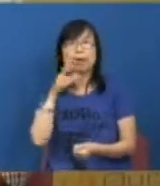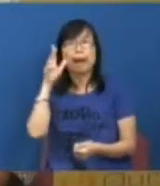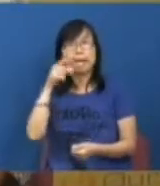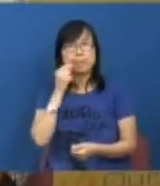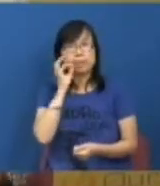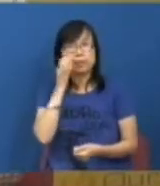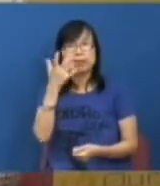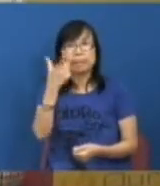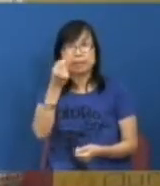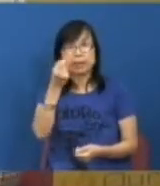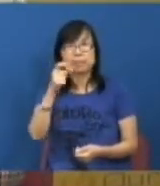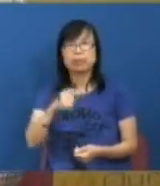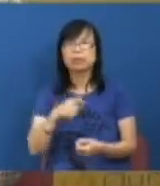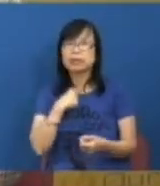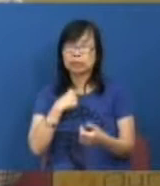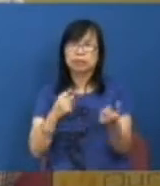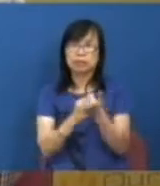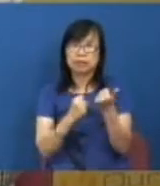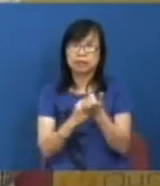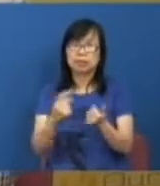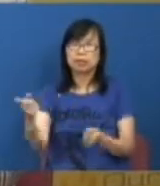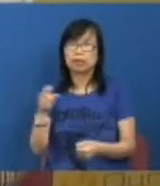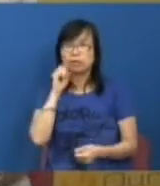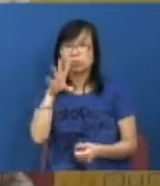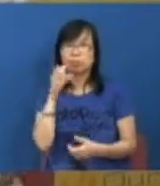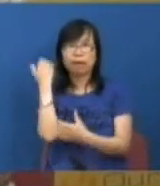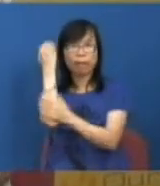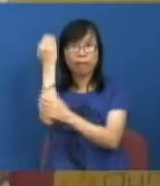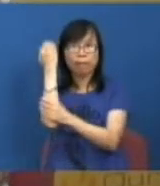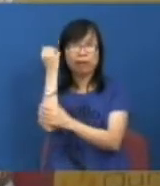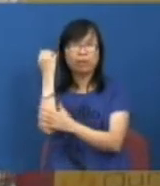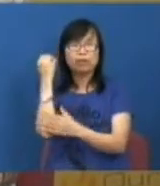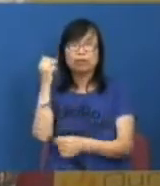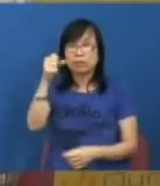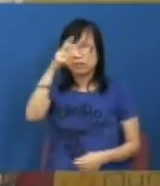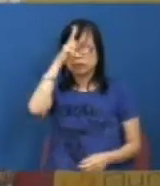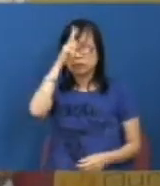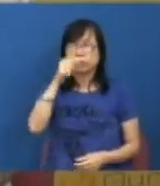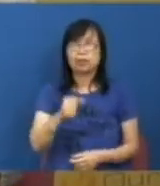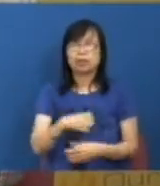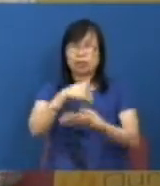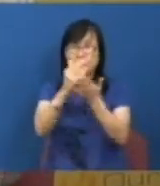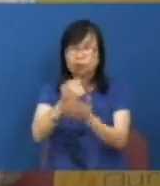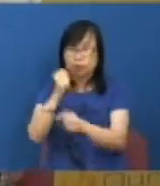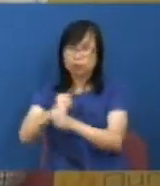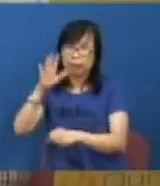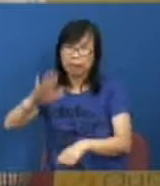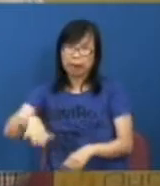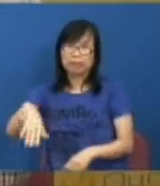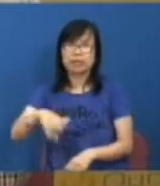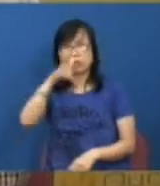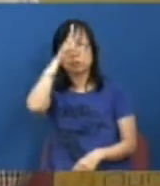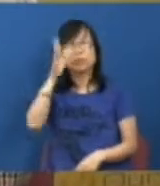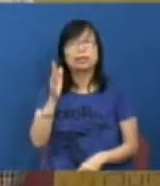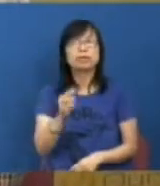持。嗱，如果即係我又咁講啊，我哋啊反對政府好多項目嗰啲嘢，覺得佢哋做得慢。嗱，如果假設政府你聽